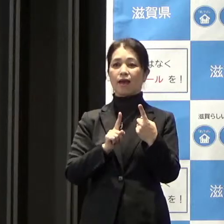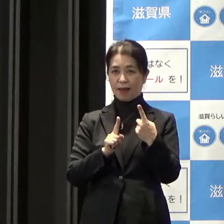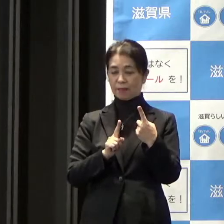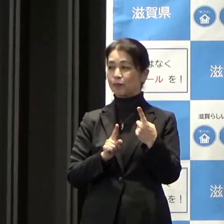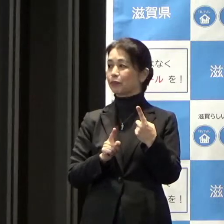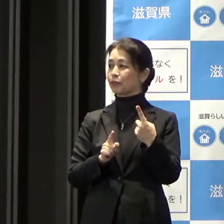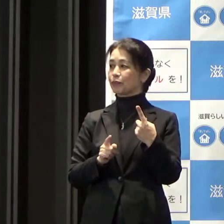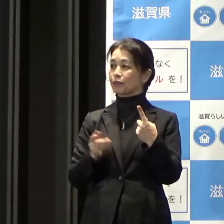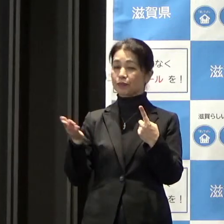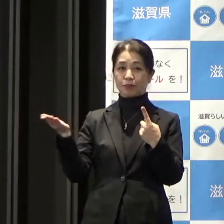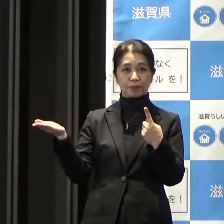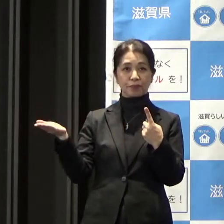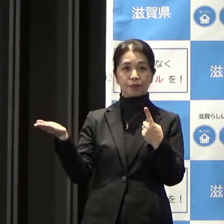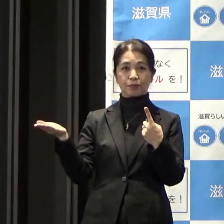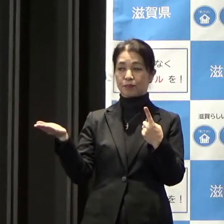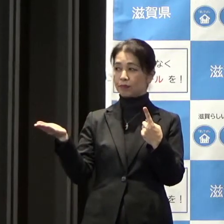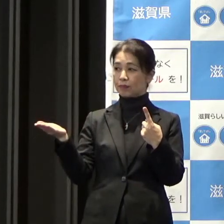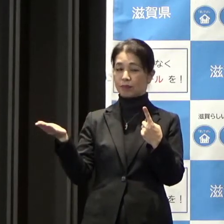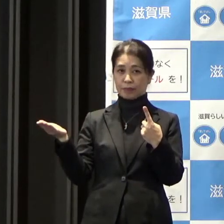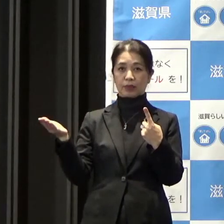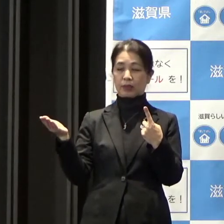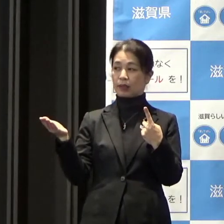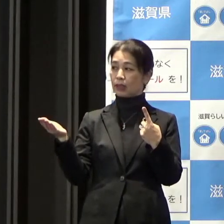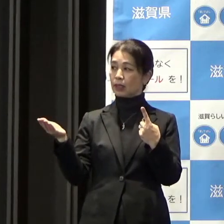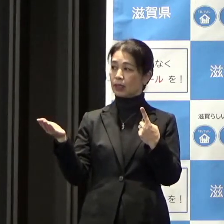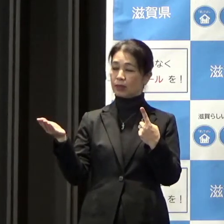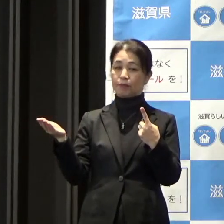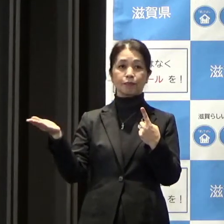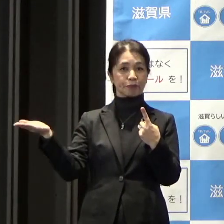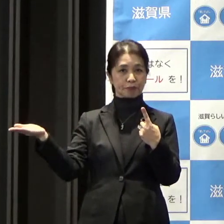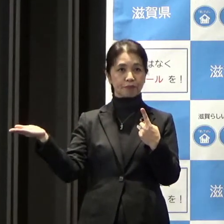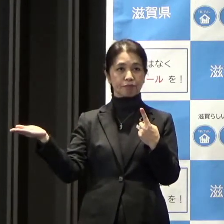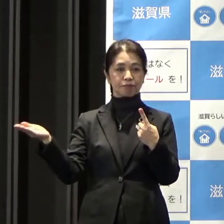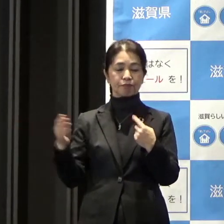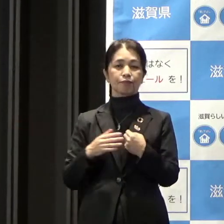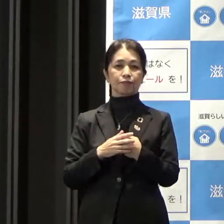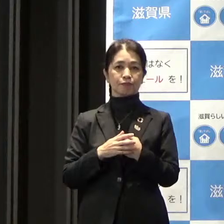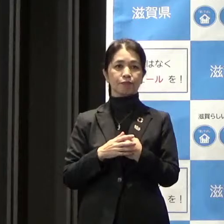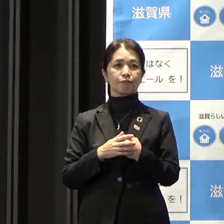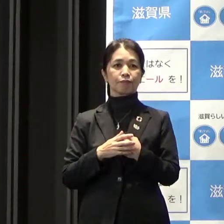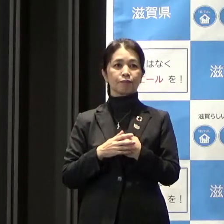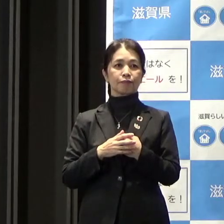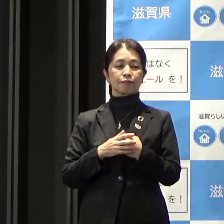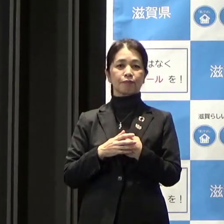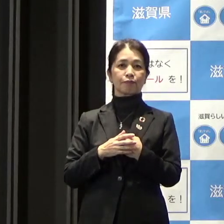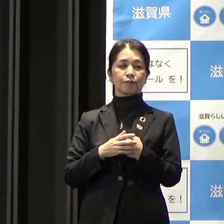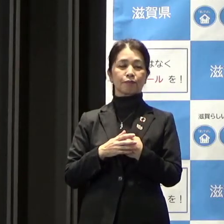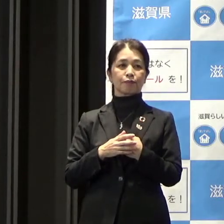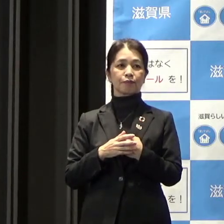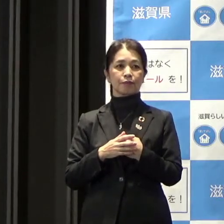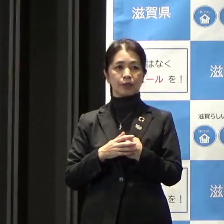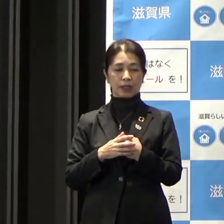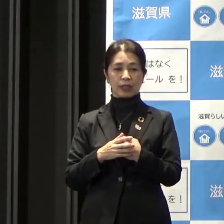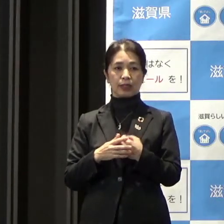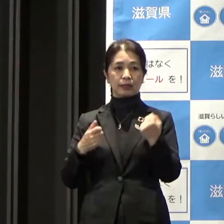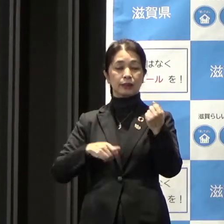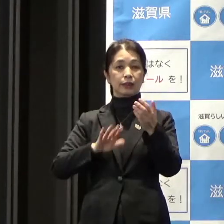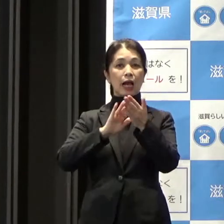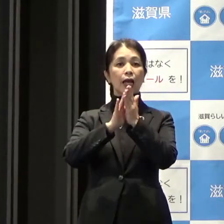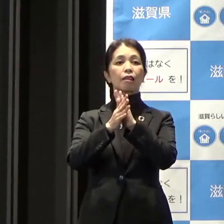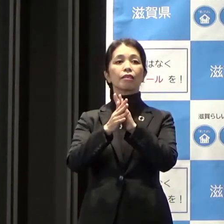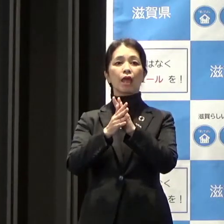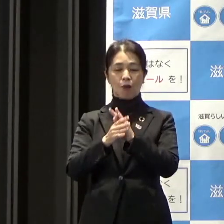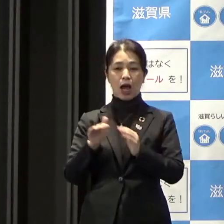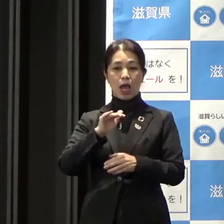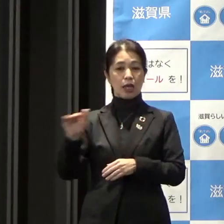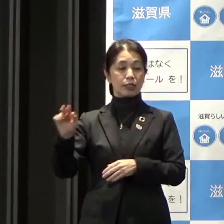前の方に3つ、そのうち一番右側ですね。本県ではですね、